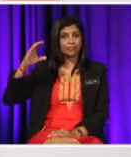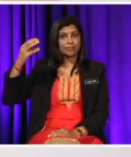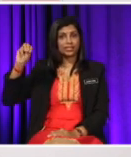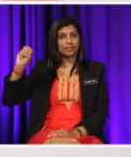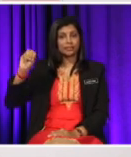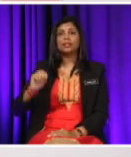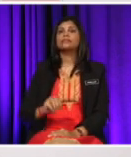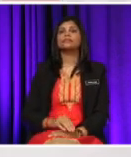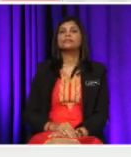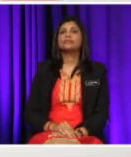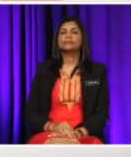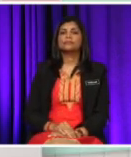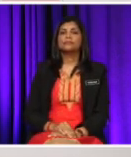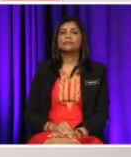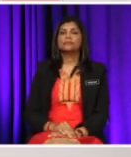oke